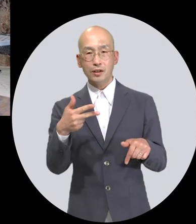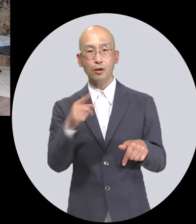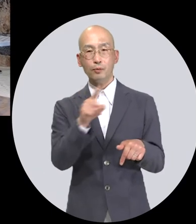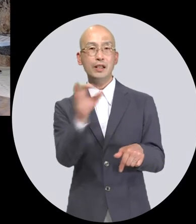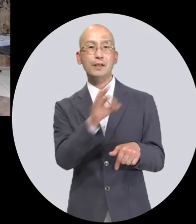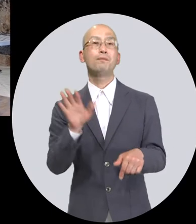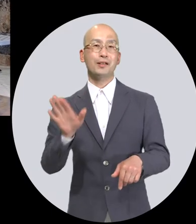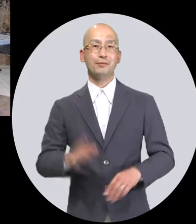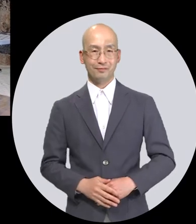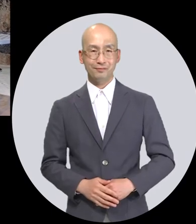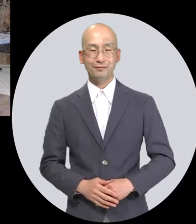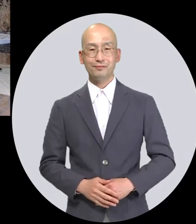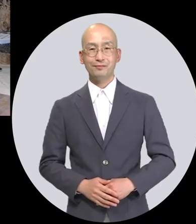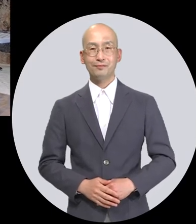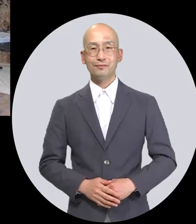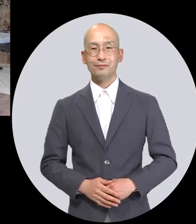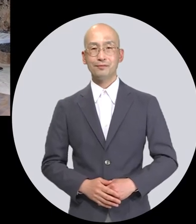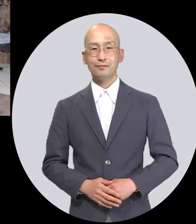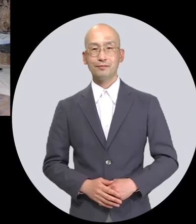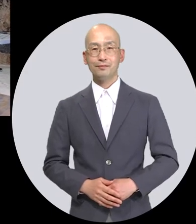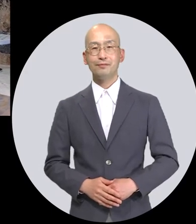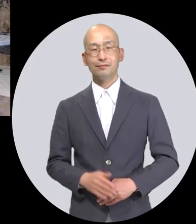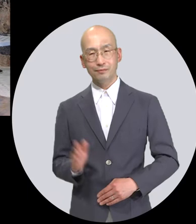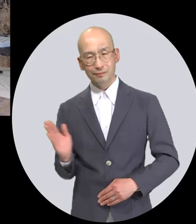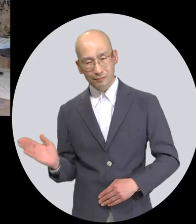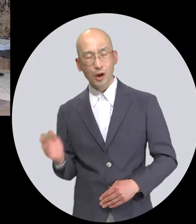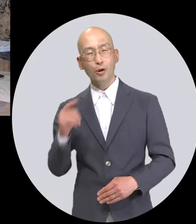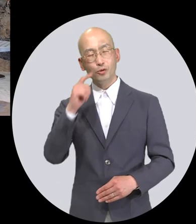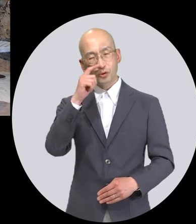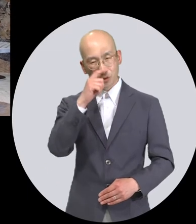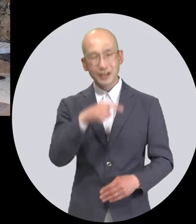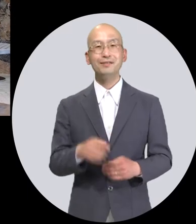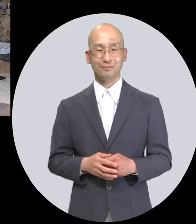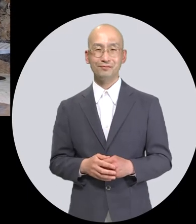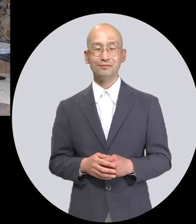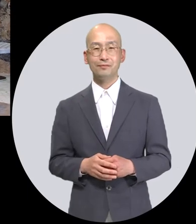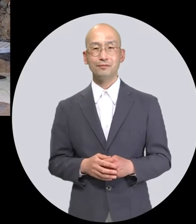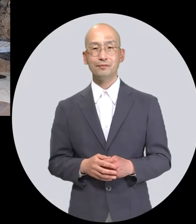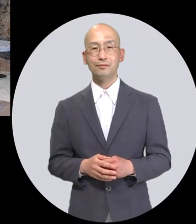。備品でした。大変古いもので、